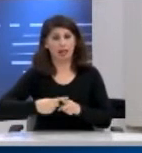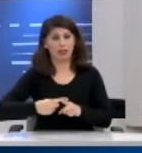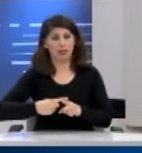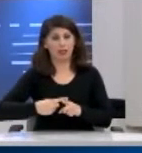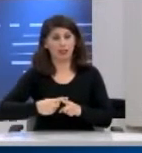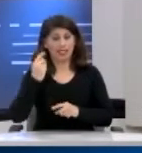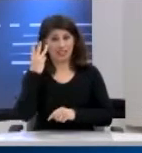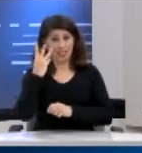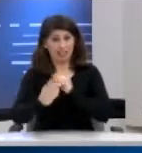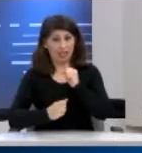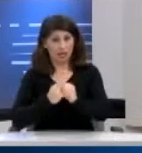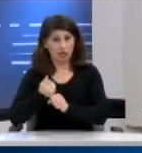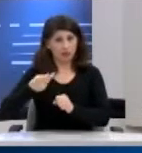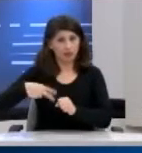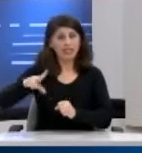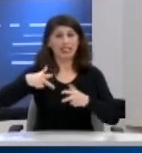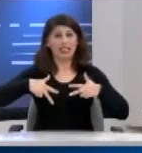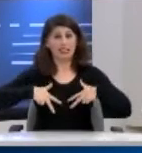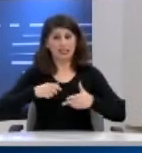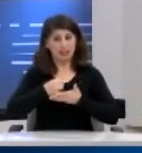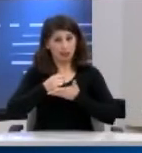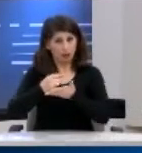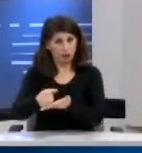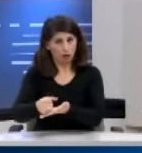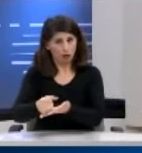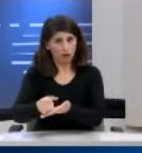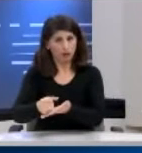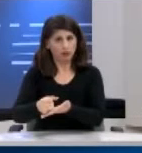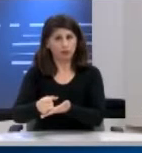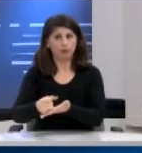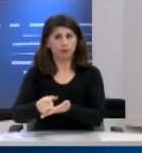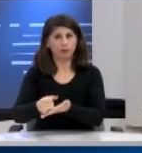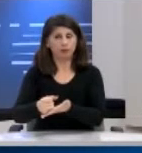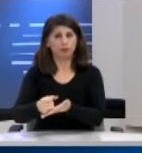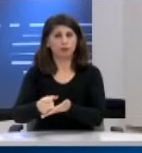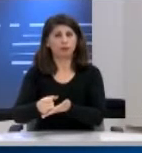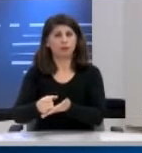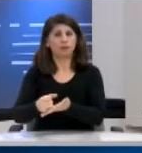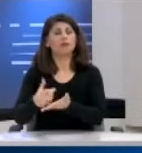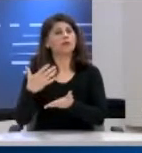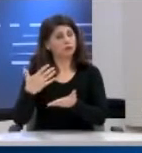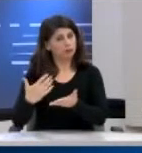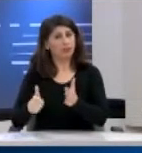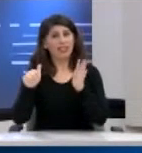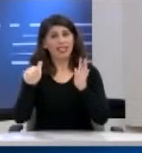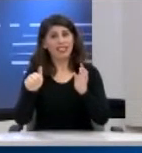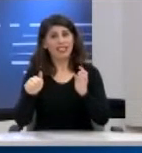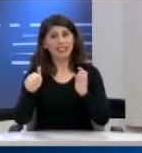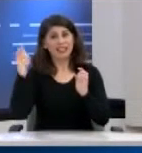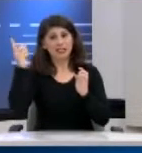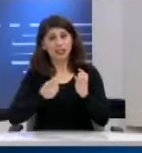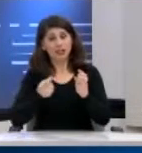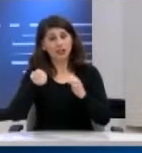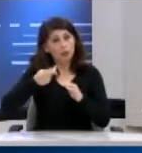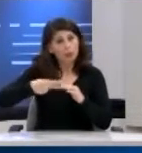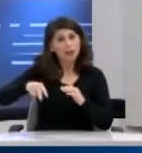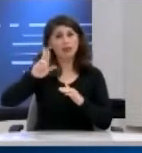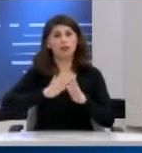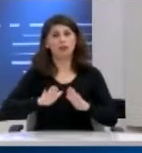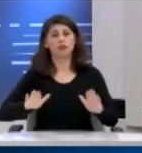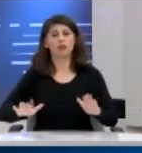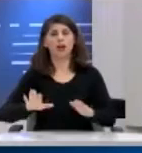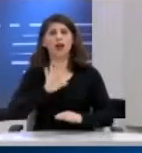τριετία αυξήσαμε την κρατική χρηματοδότηση για να μπουν 60% περισσότερα παιδιά σε